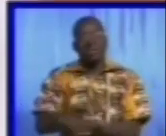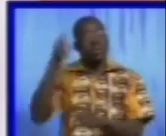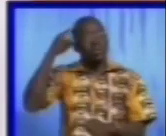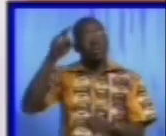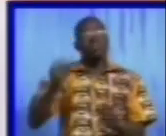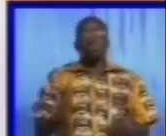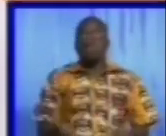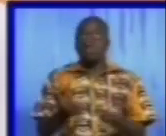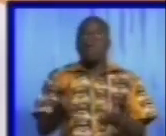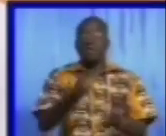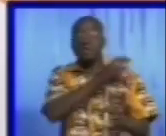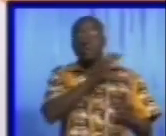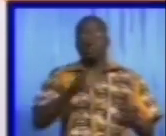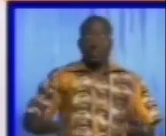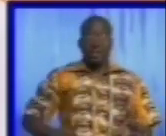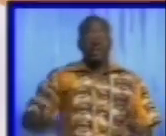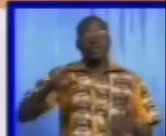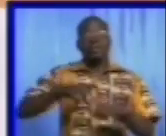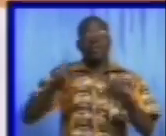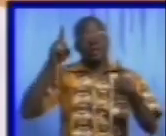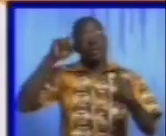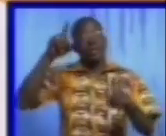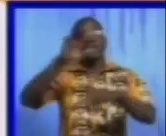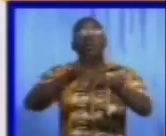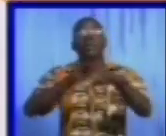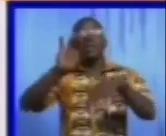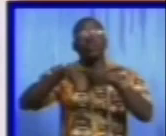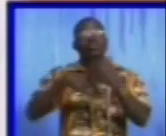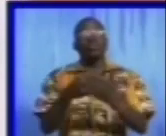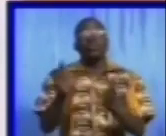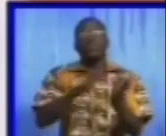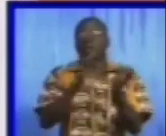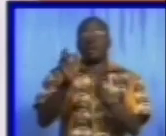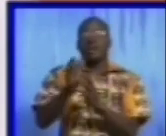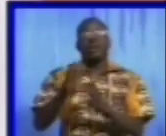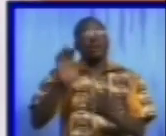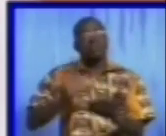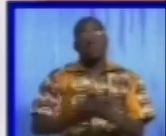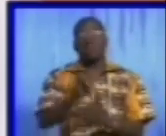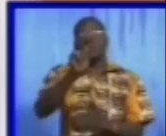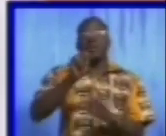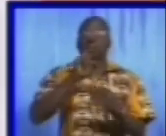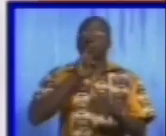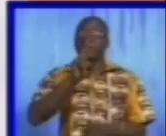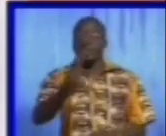sont restés persévérants. Ils exhortent les chrétiens à vivre la foi chrétienne dans la vérité.